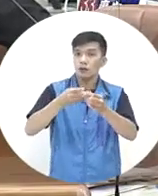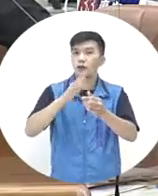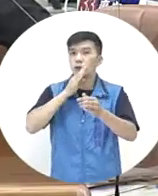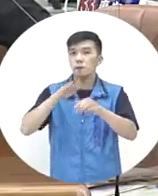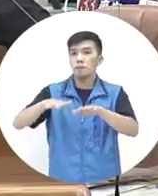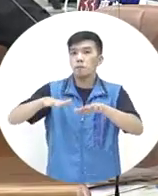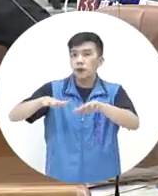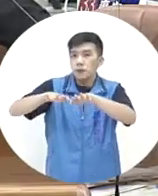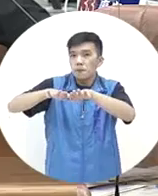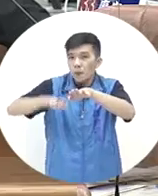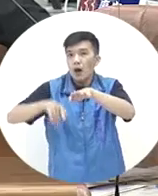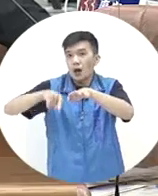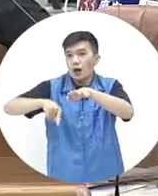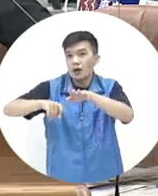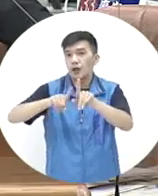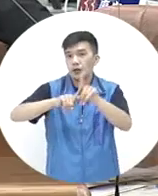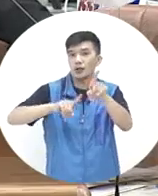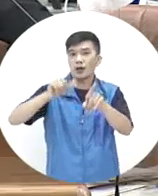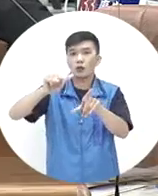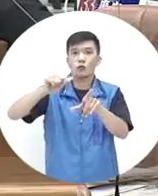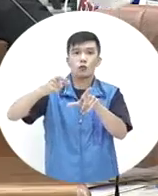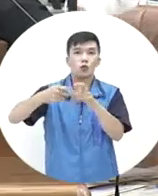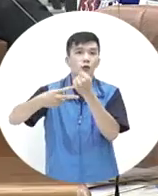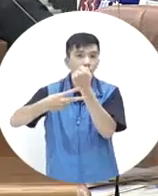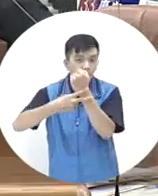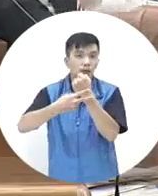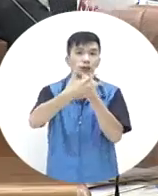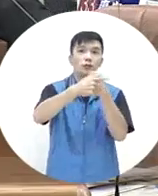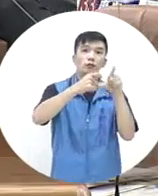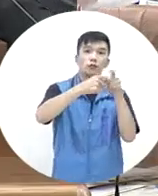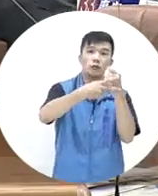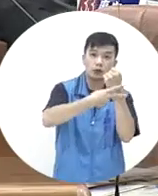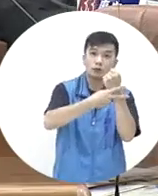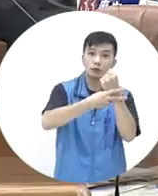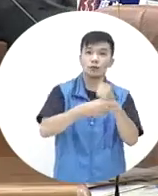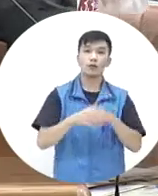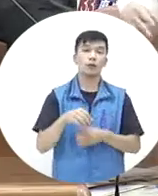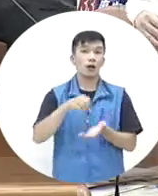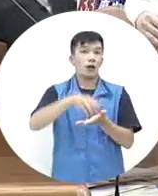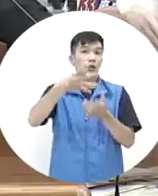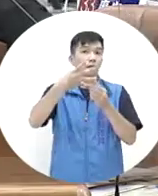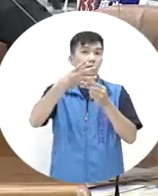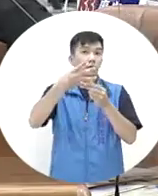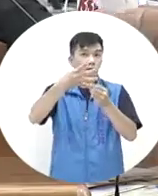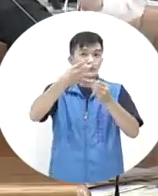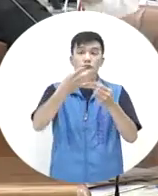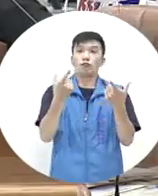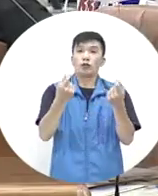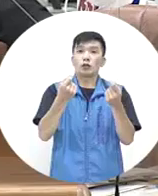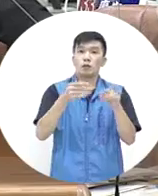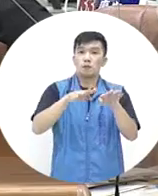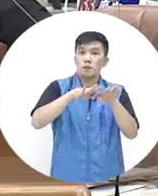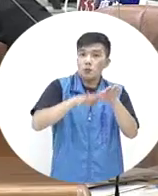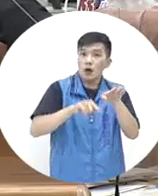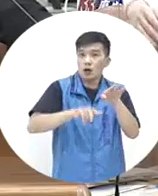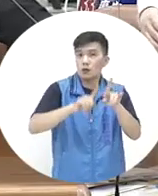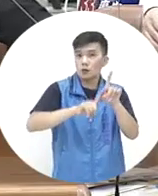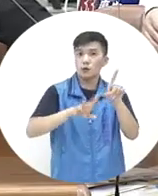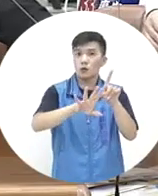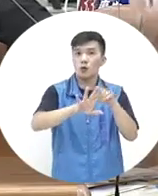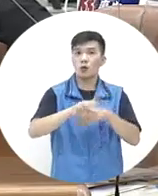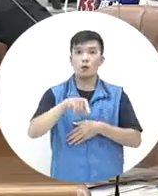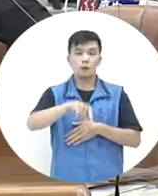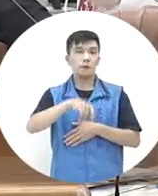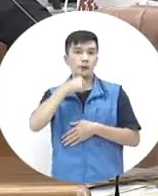一个距离5公里，一个距离7公里。核四同样也位在断层带的附近，台湾又是一个容易发生地震的地